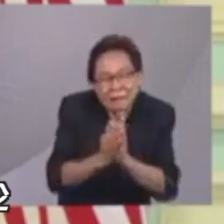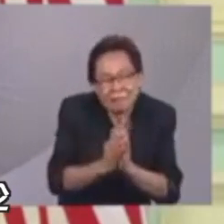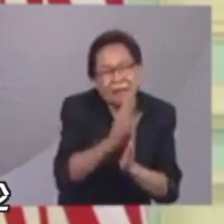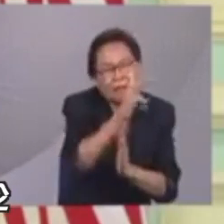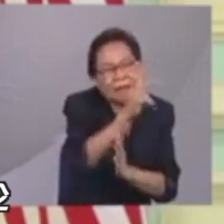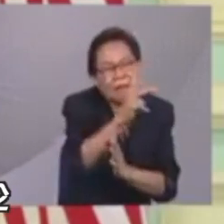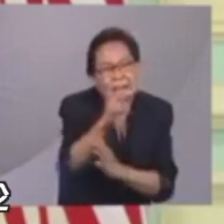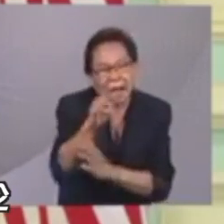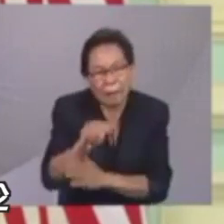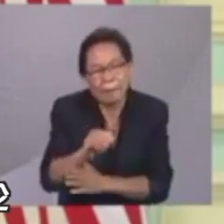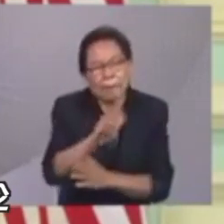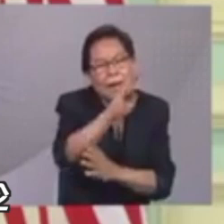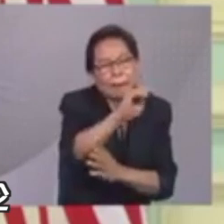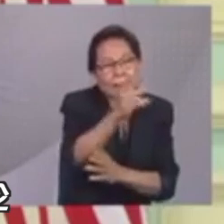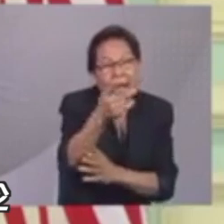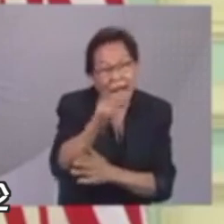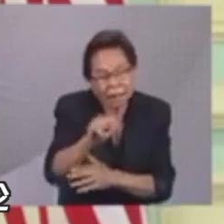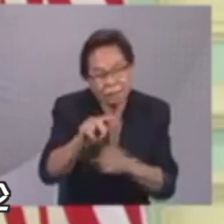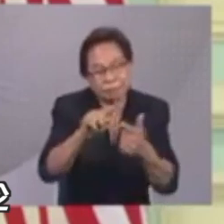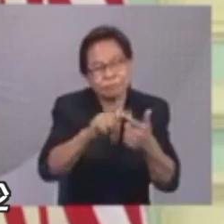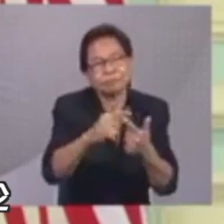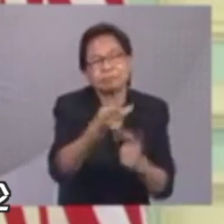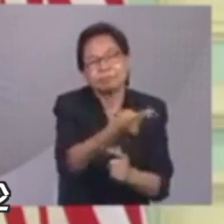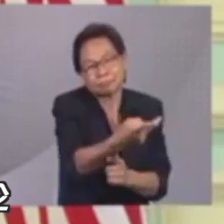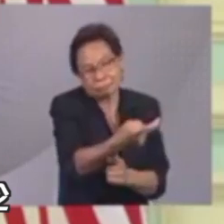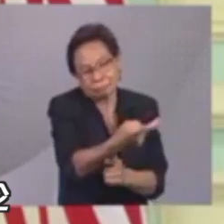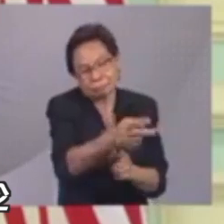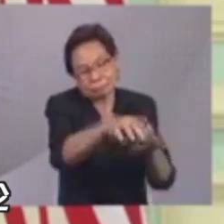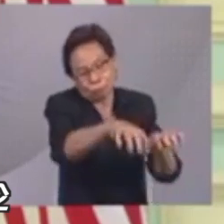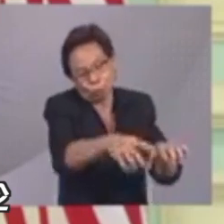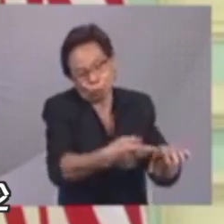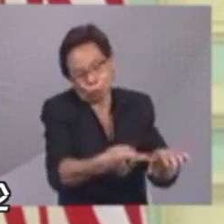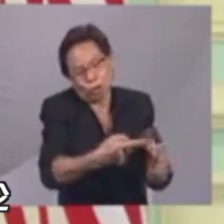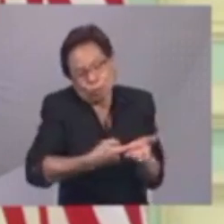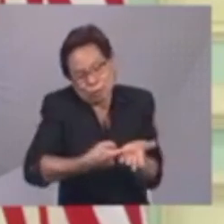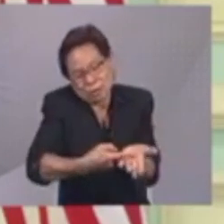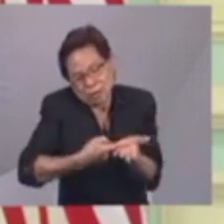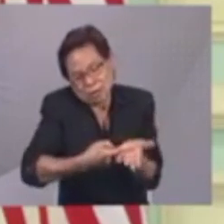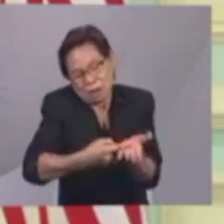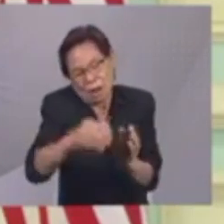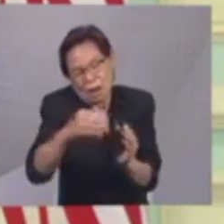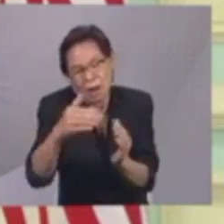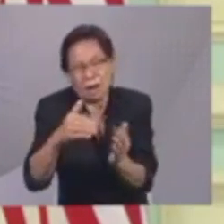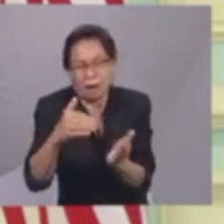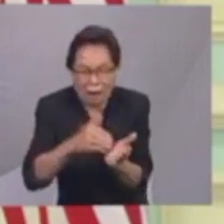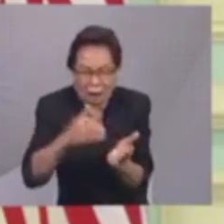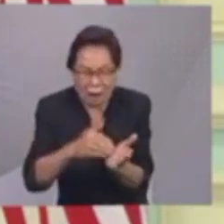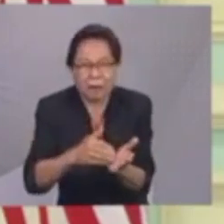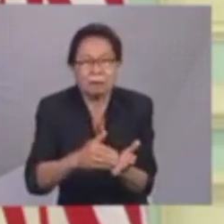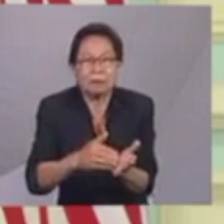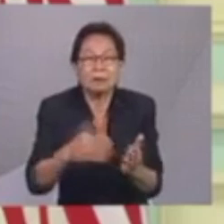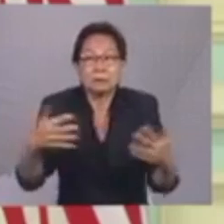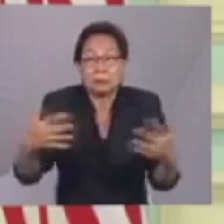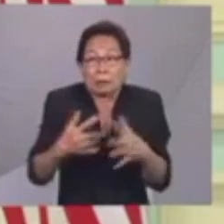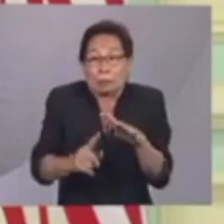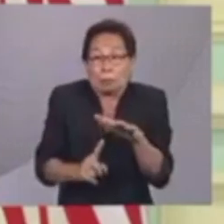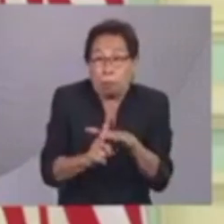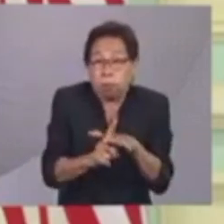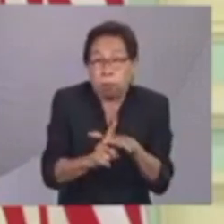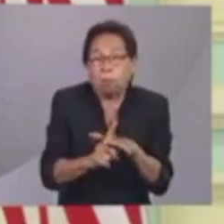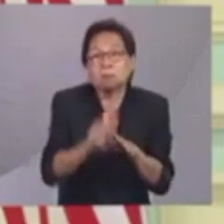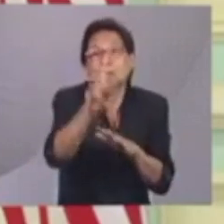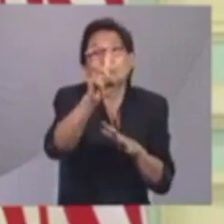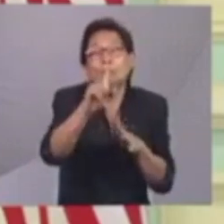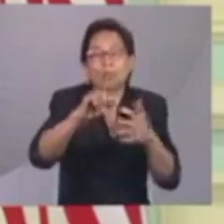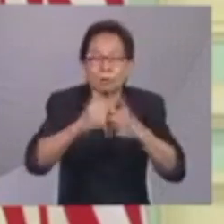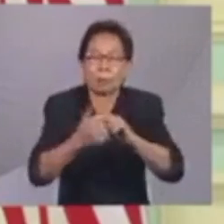KKM, MKN bincang semula. Sit down dan discuss lebih detail. Kita takut akhirnya timbul isu, satu isu